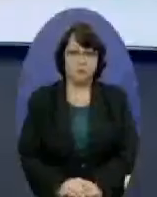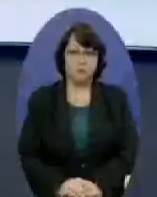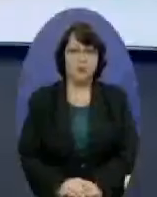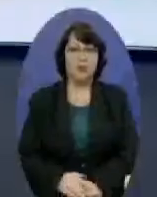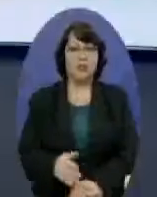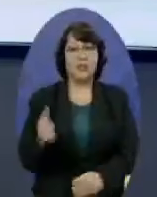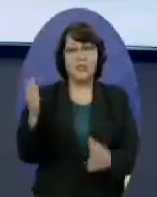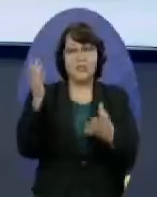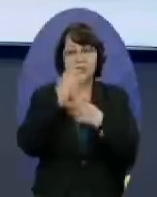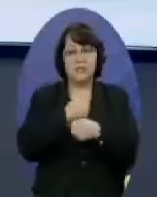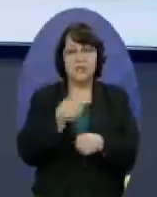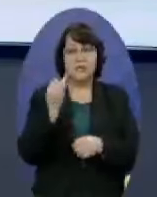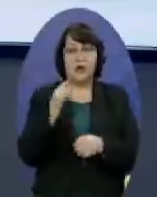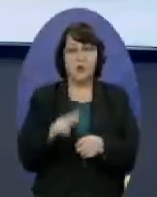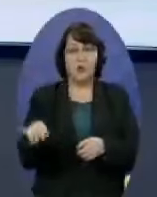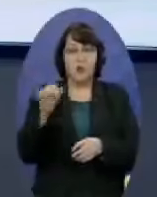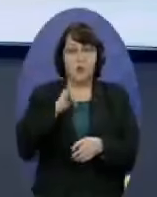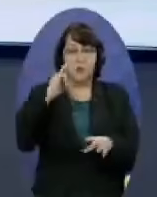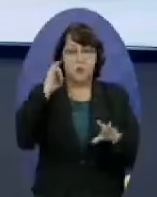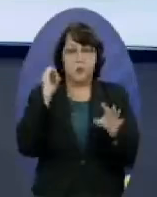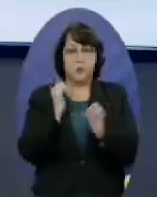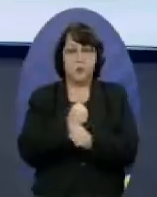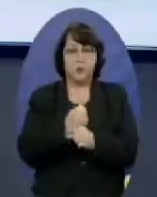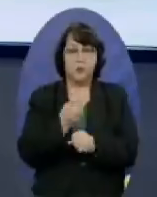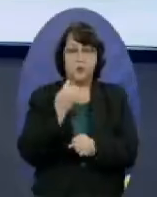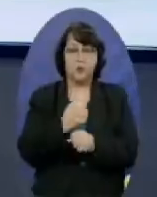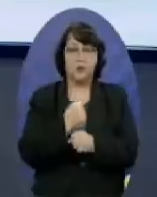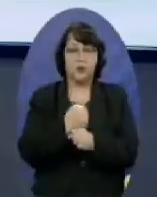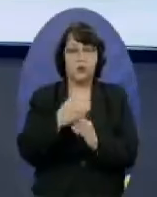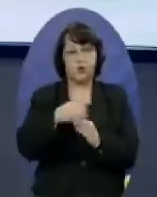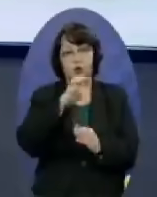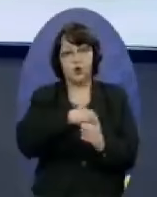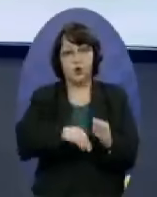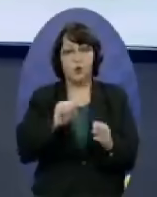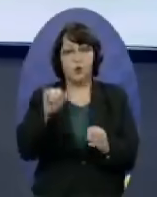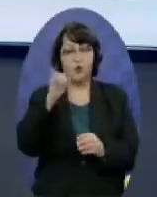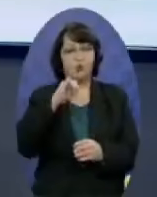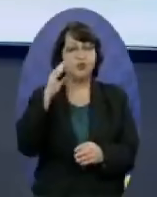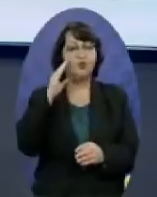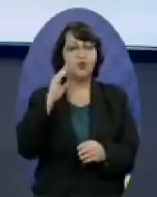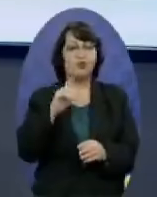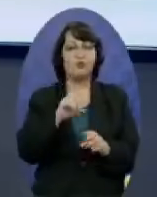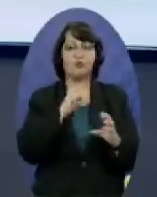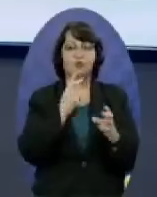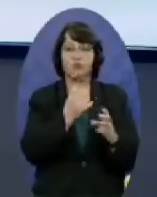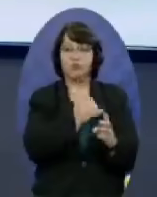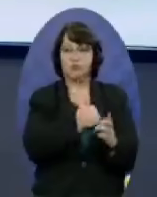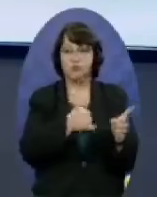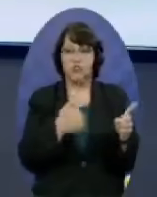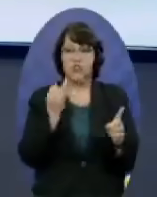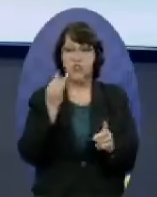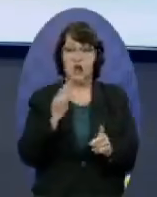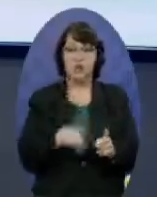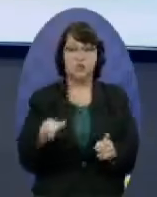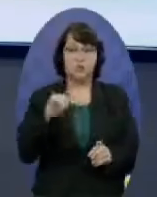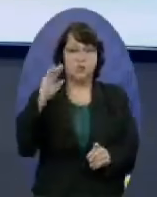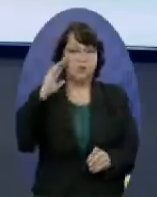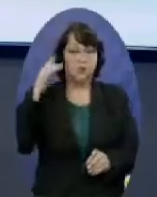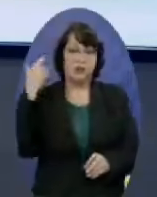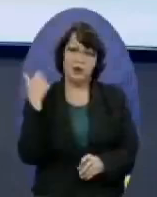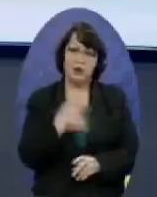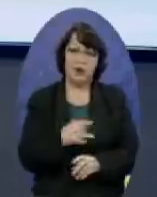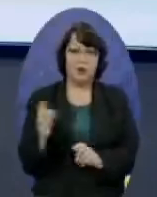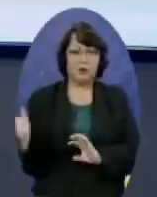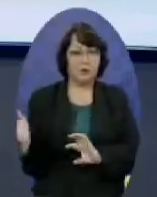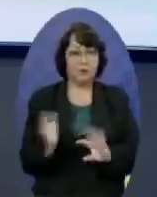За исламын улс террорист бүлгийн эсрэг тэмцэлд нэгдсэн Америкийн нэгдсэн улс тэргүүдээ ивслийн удирдагчид Иракийн нутаг дэвсгэрээс цэргээ гаргах